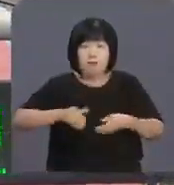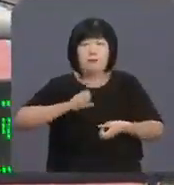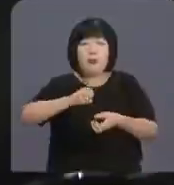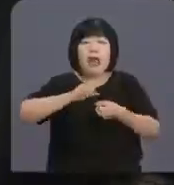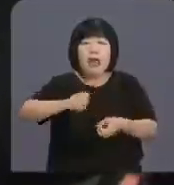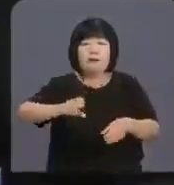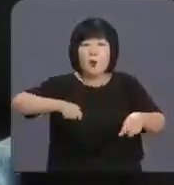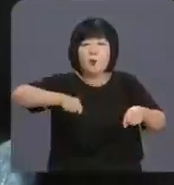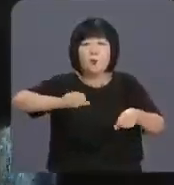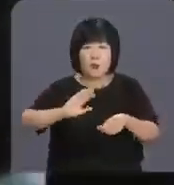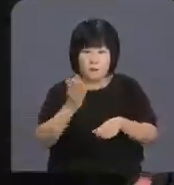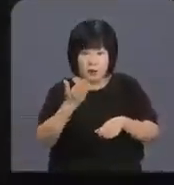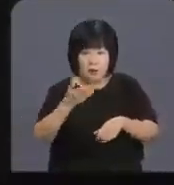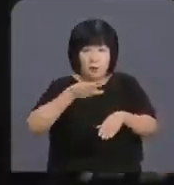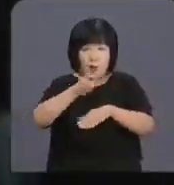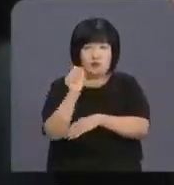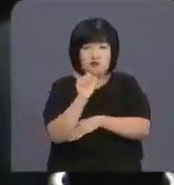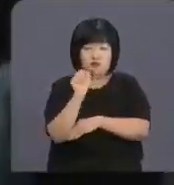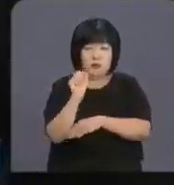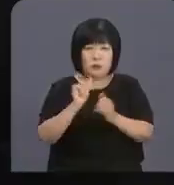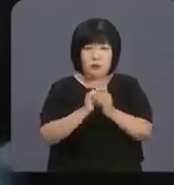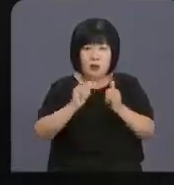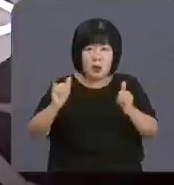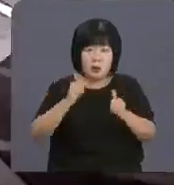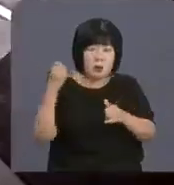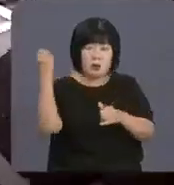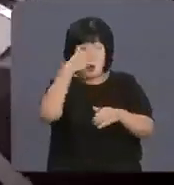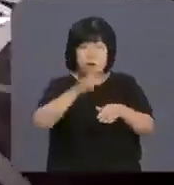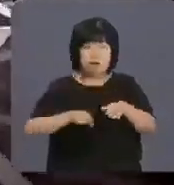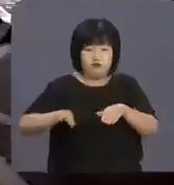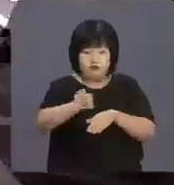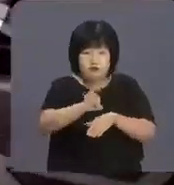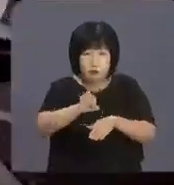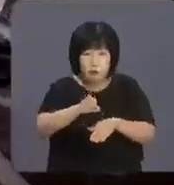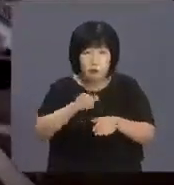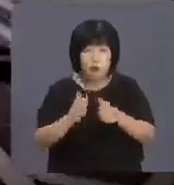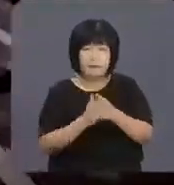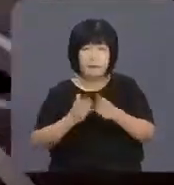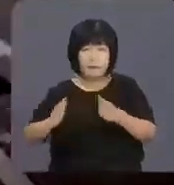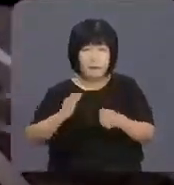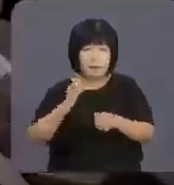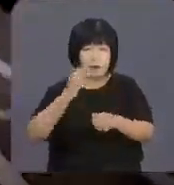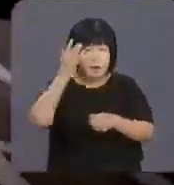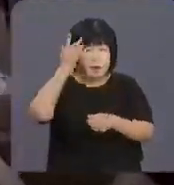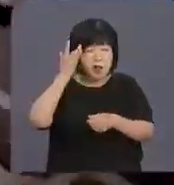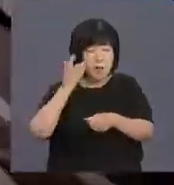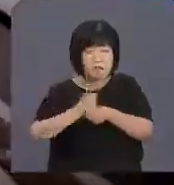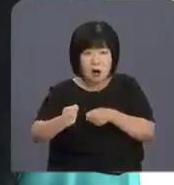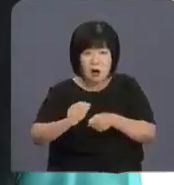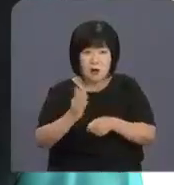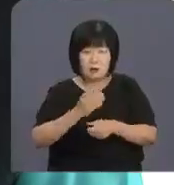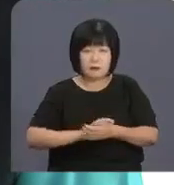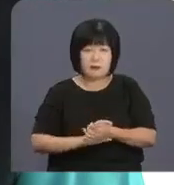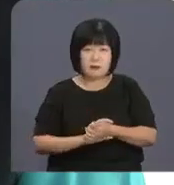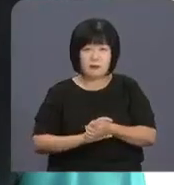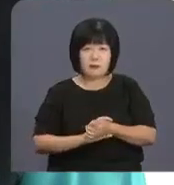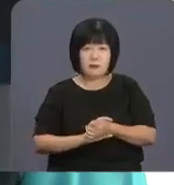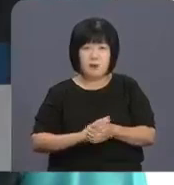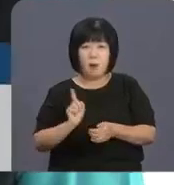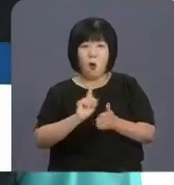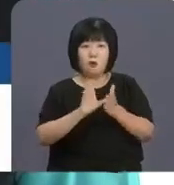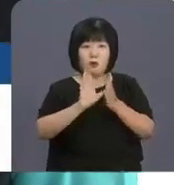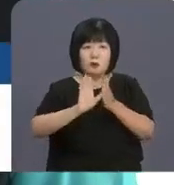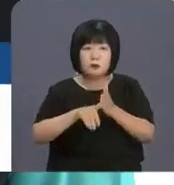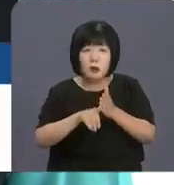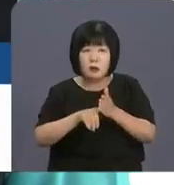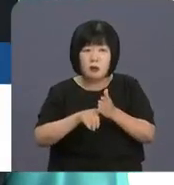오토바이입니다. 버스 운전기사들은 불쑥 튀어나오는 오토바이에 당황하기 일쑤입니다. 어떤 데는 막